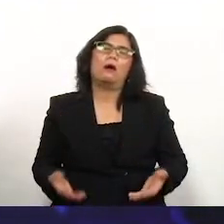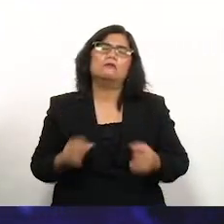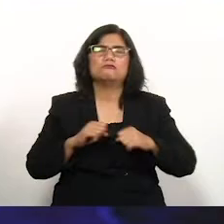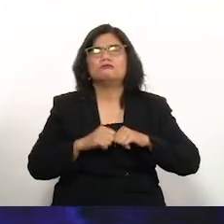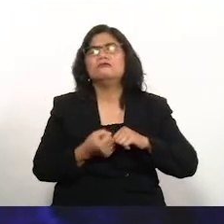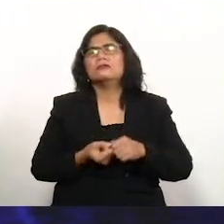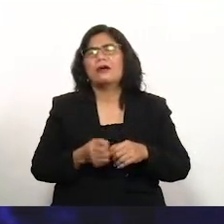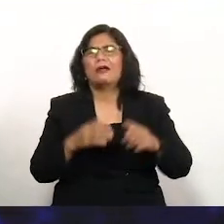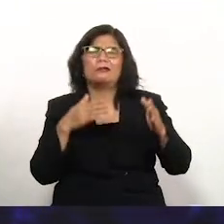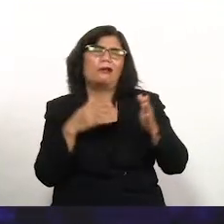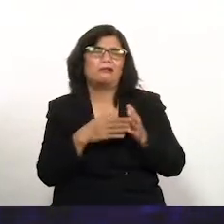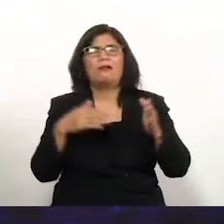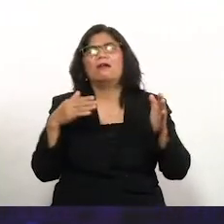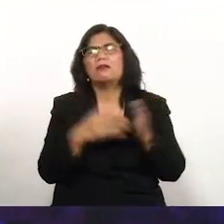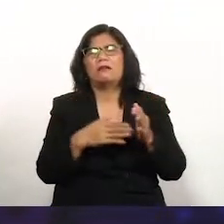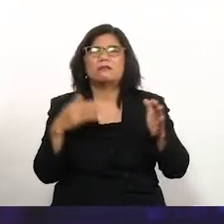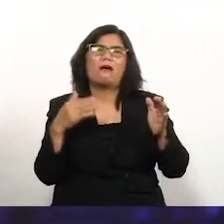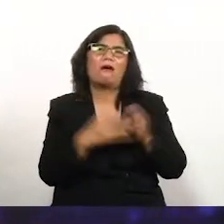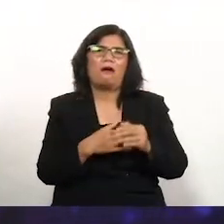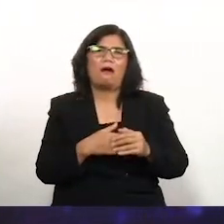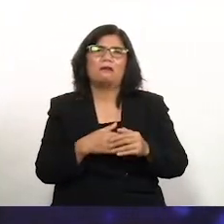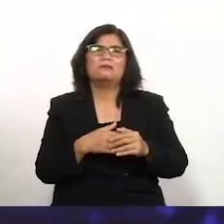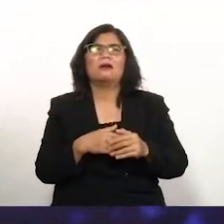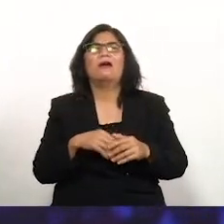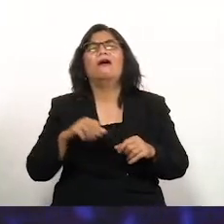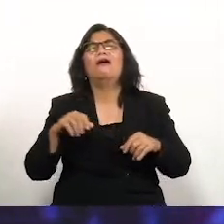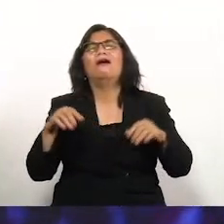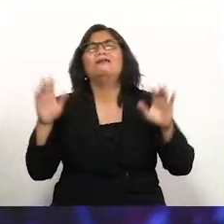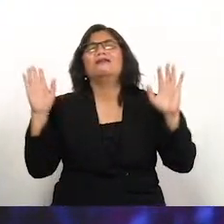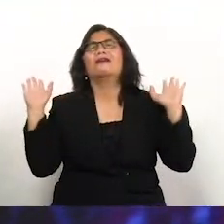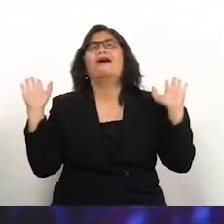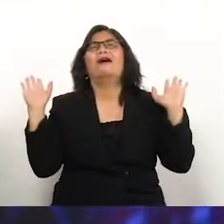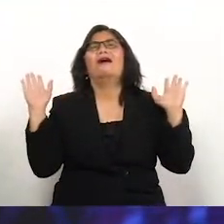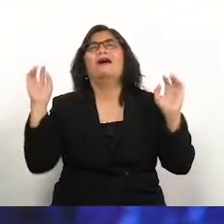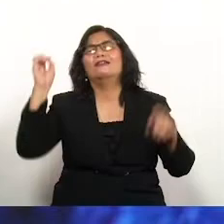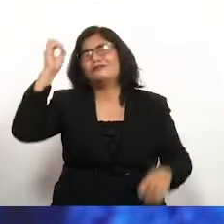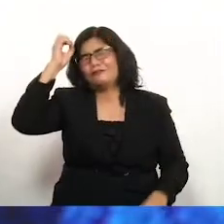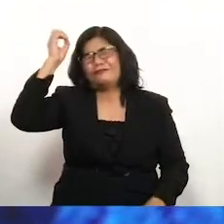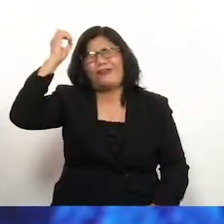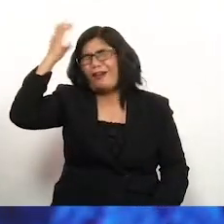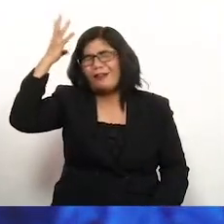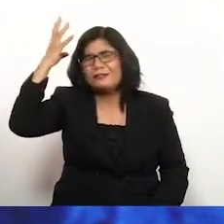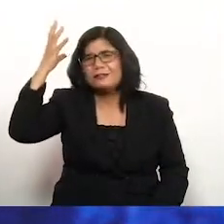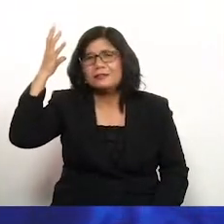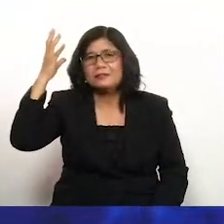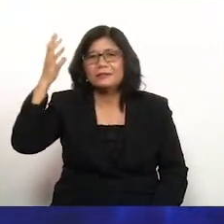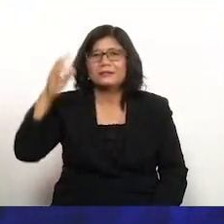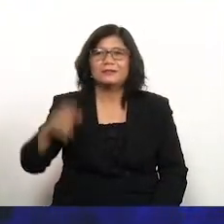tantangan terus ada saya Enggak sanggup Saya stress hahaha